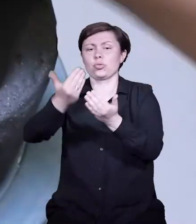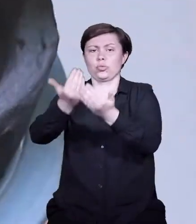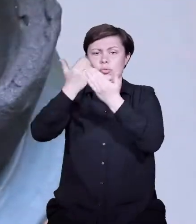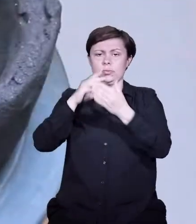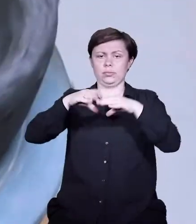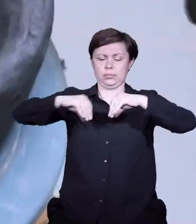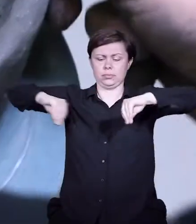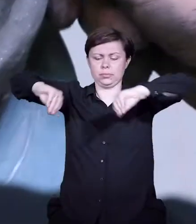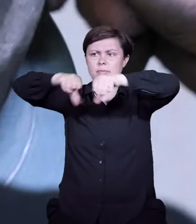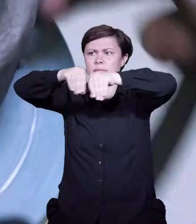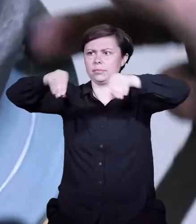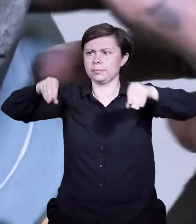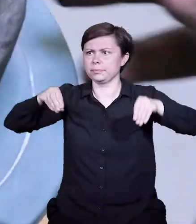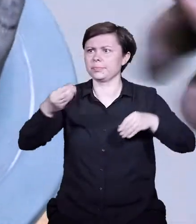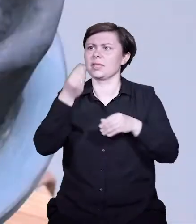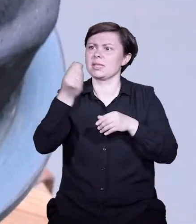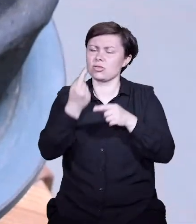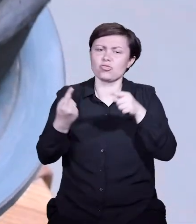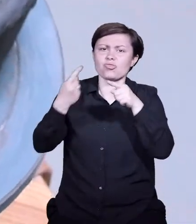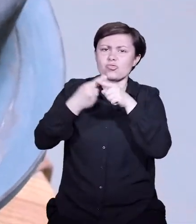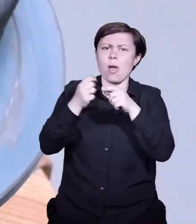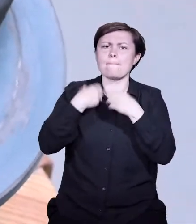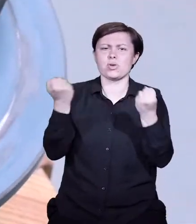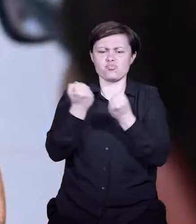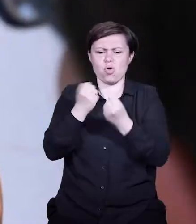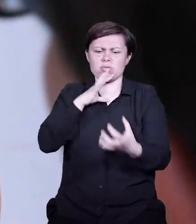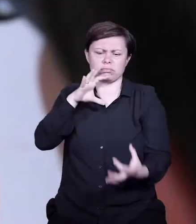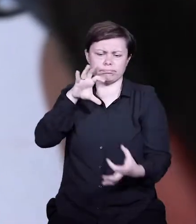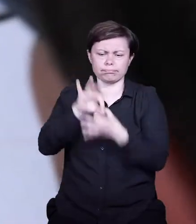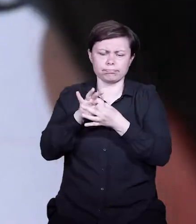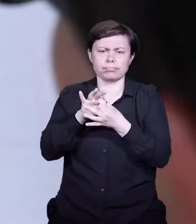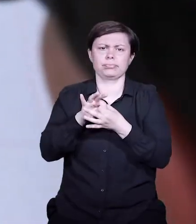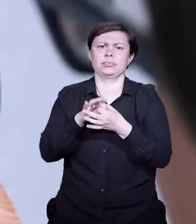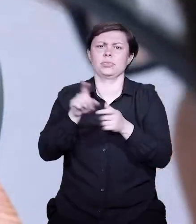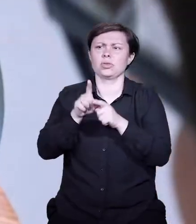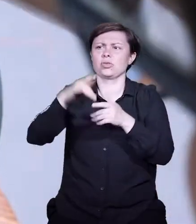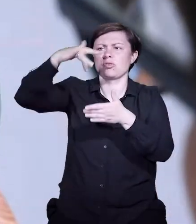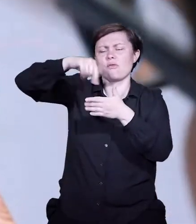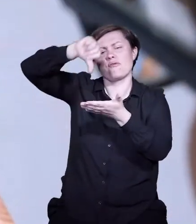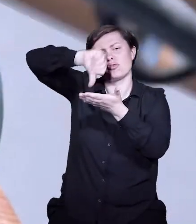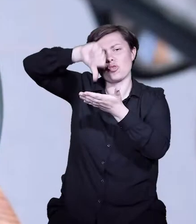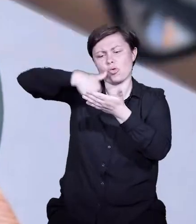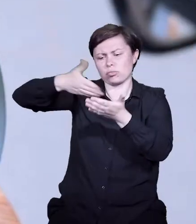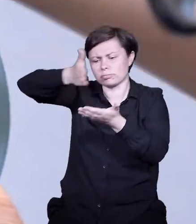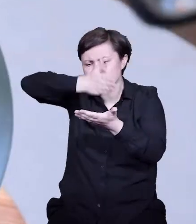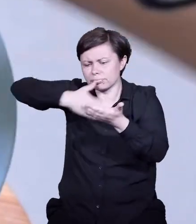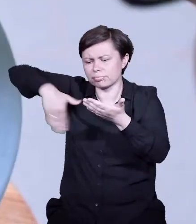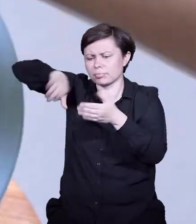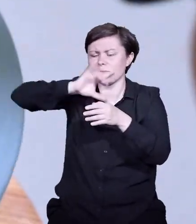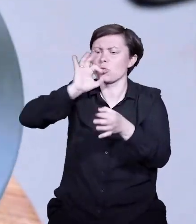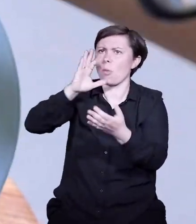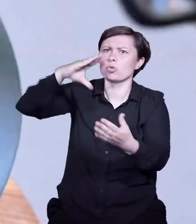Pora jeszcze cieńszy wlepić do środka, żeby mocniej scalić, i wykładam w środku te elementy, żeby wszystko było